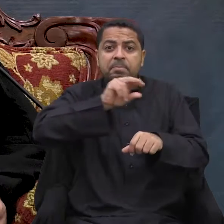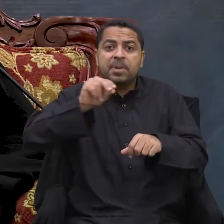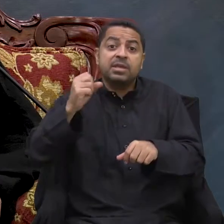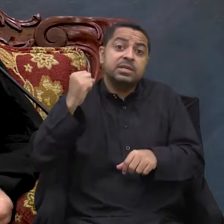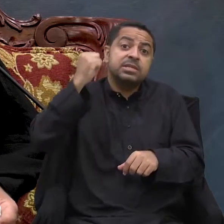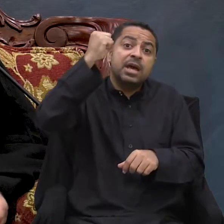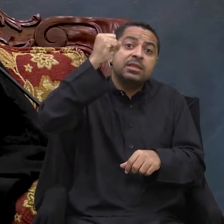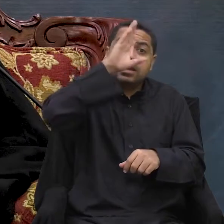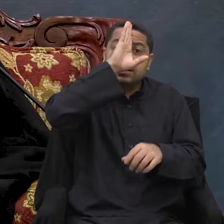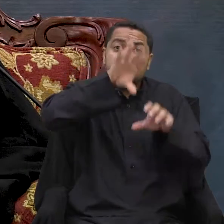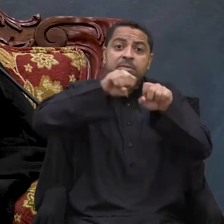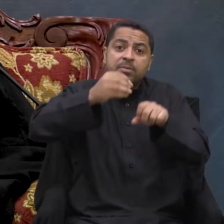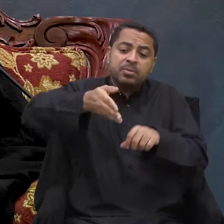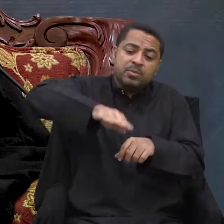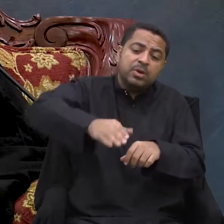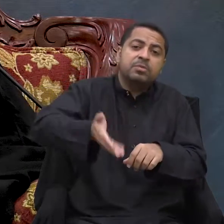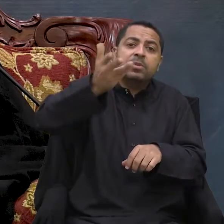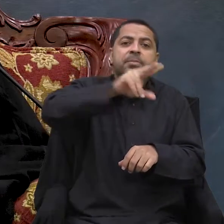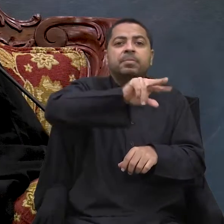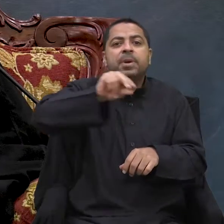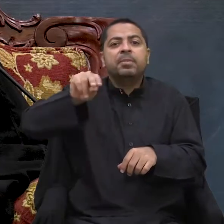ونهضته وشهادته.